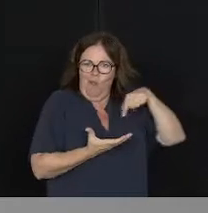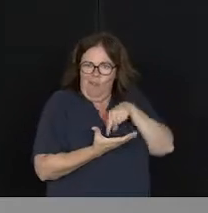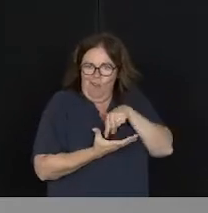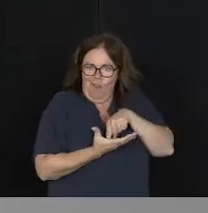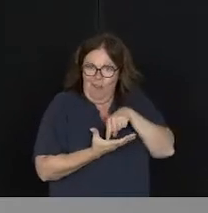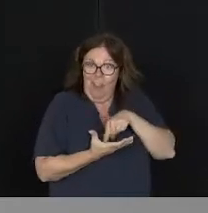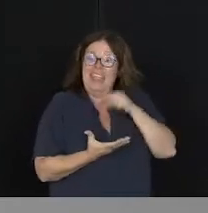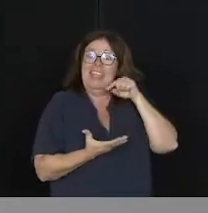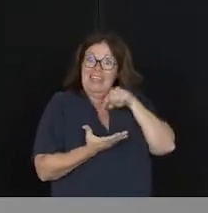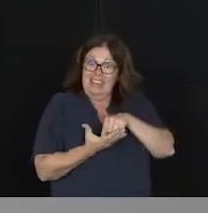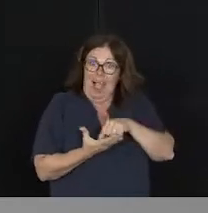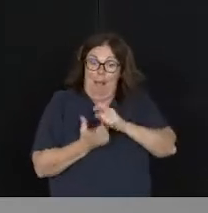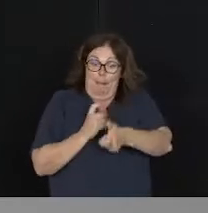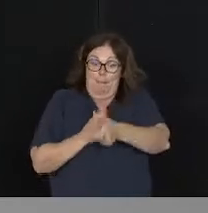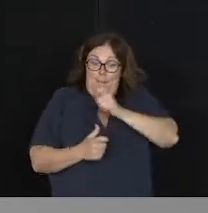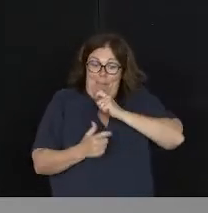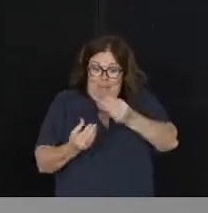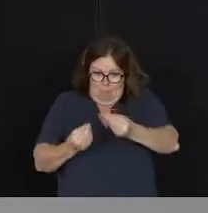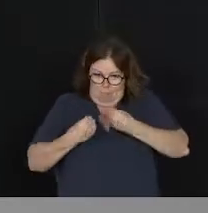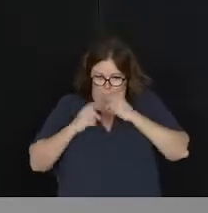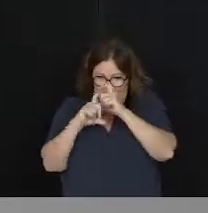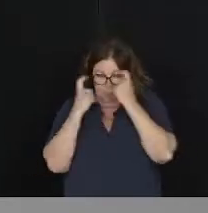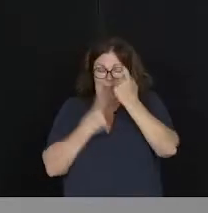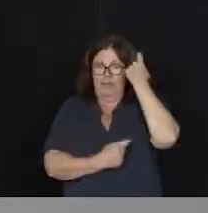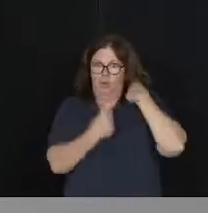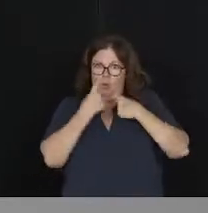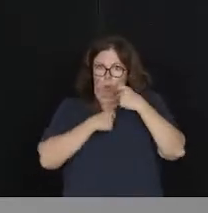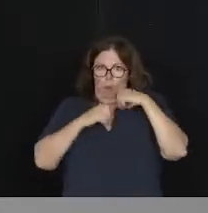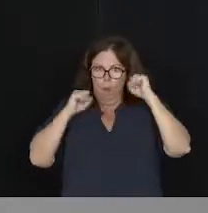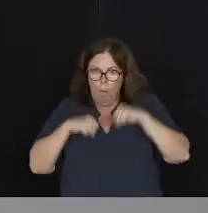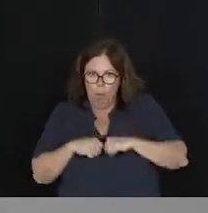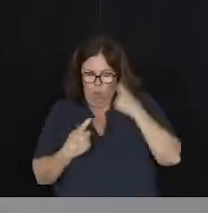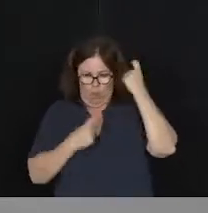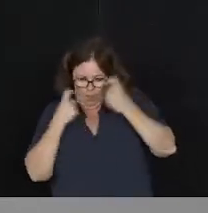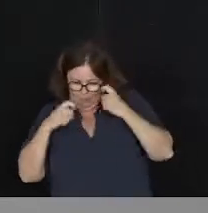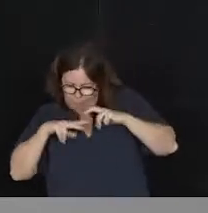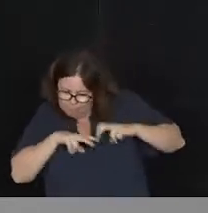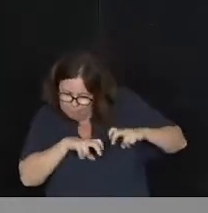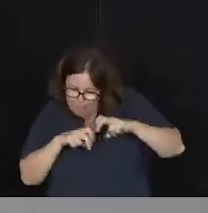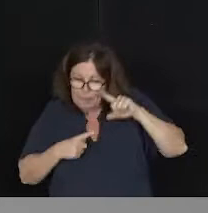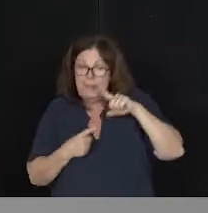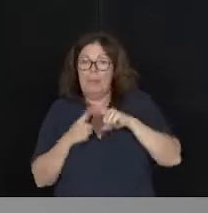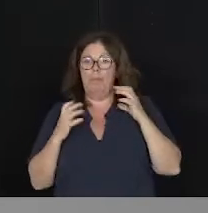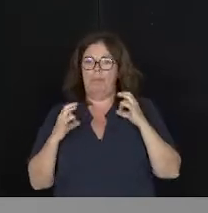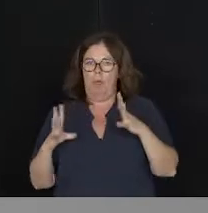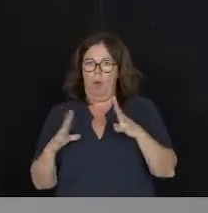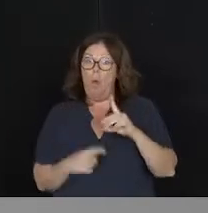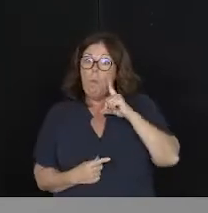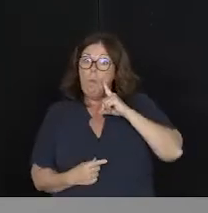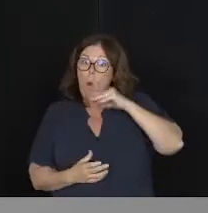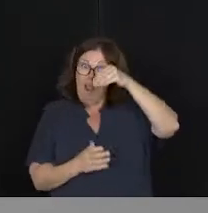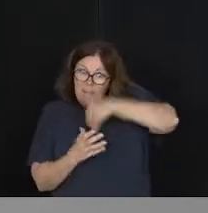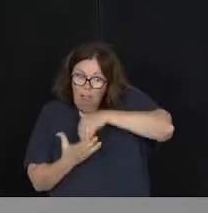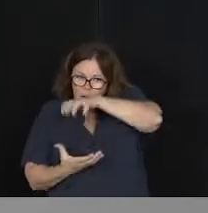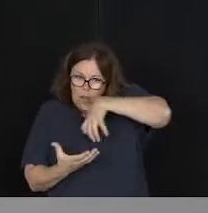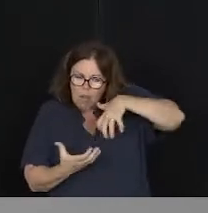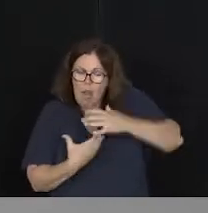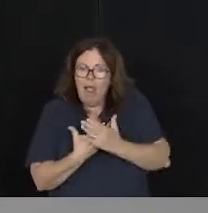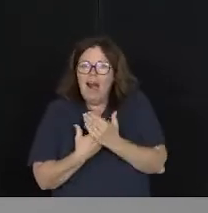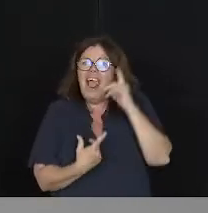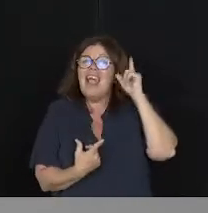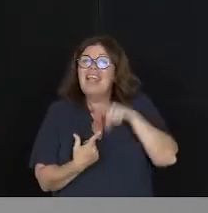donc, elles permettent d'interroger l'usage des évocations du temps, parce que les références au temps sont dans ces lettres